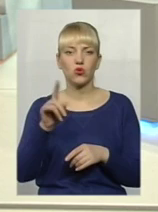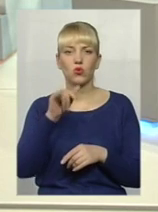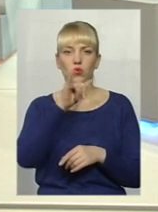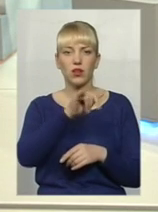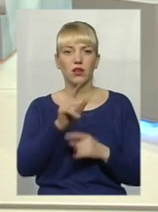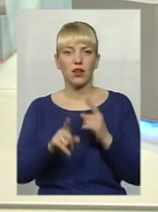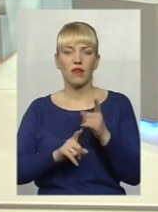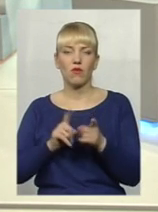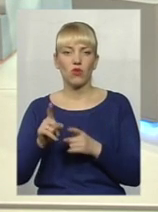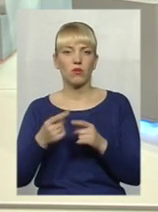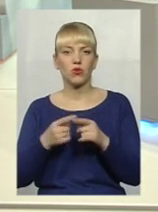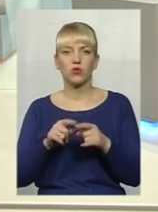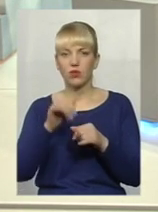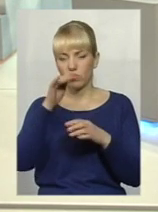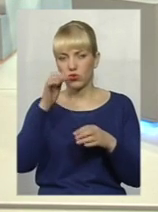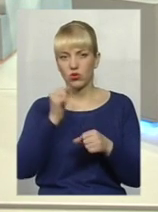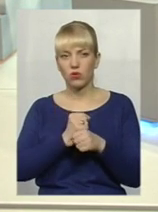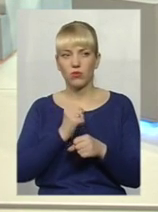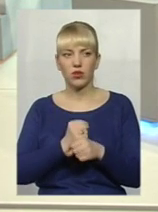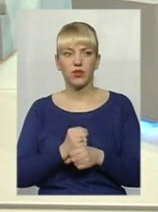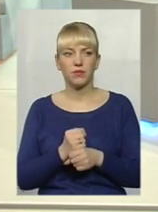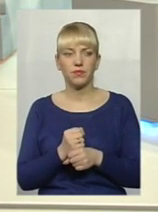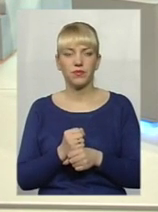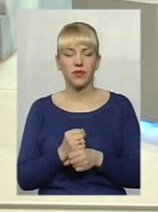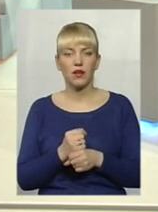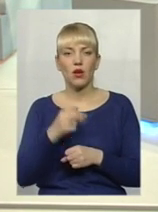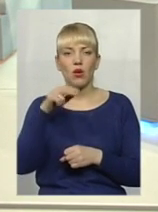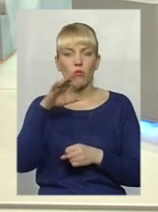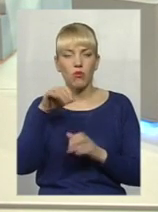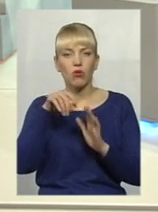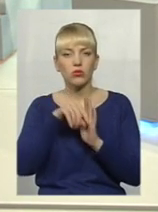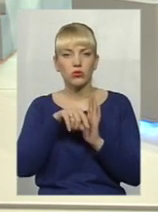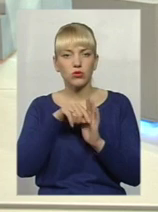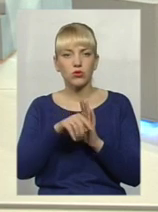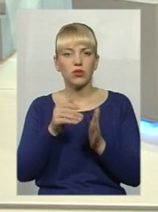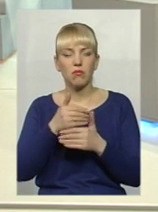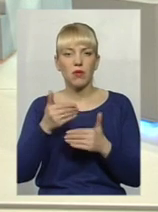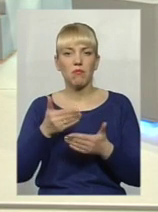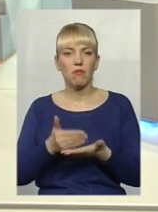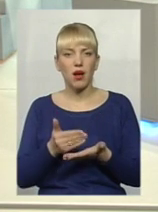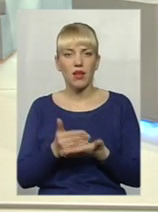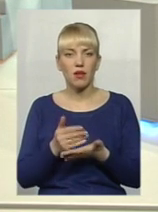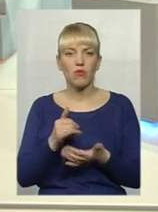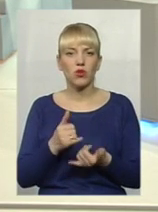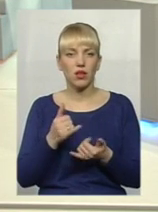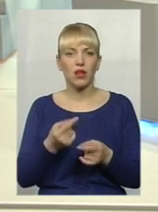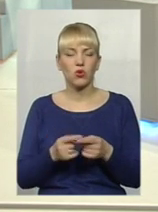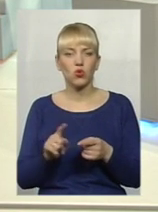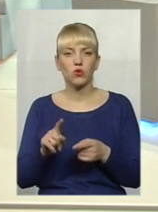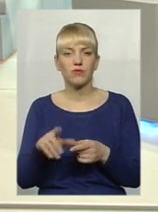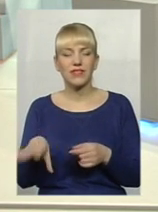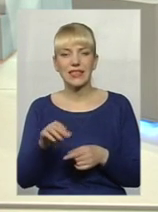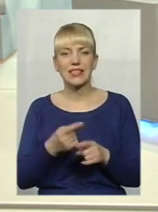і вони цього не можуть робити. Тобто, по суті, ми маємо для того, аби це все